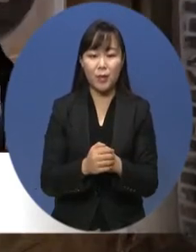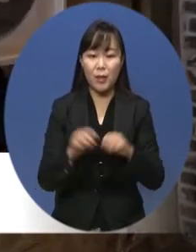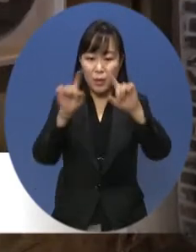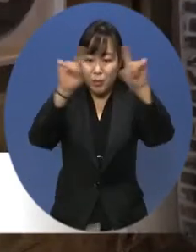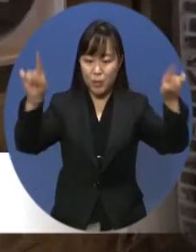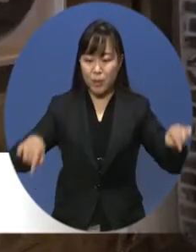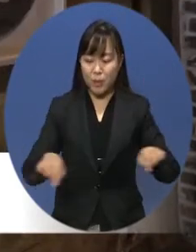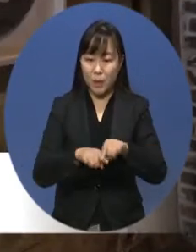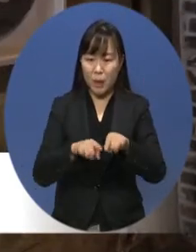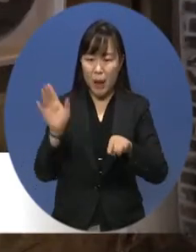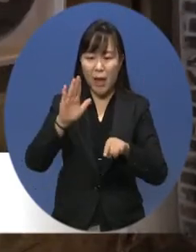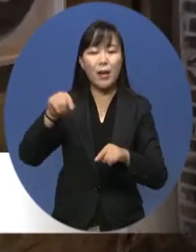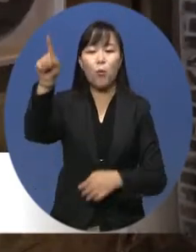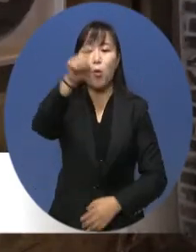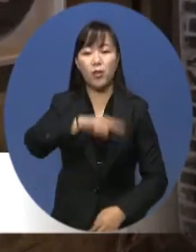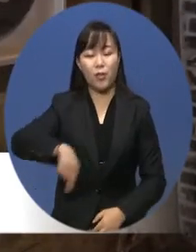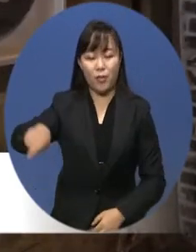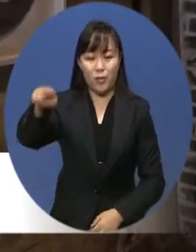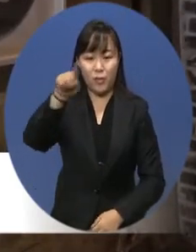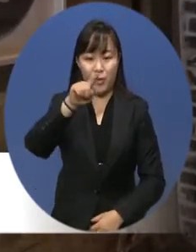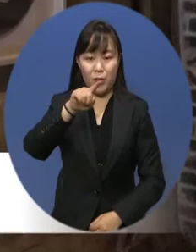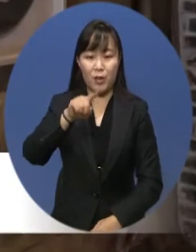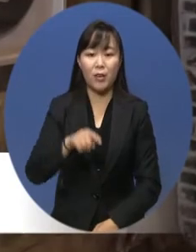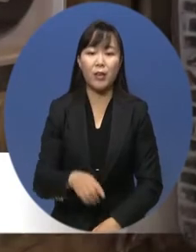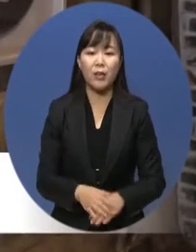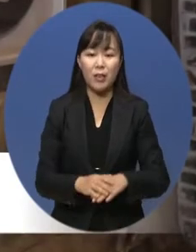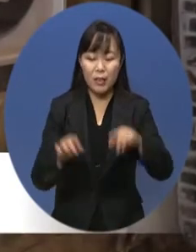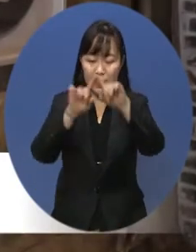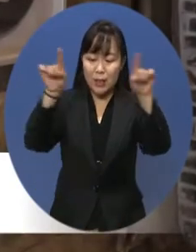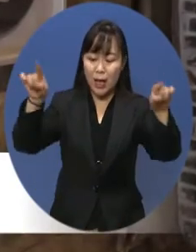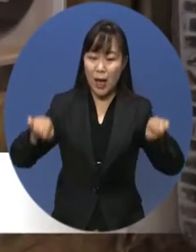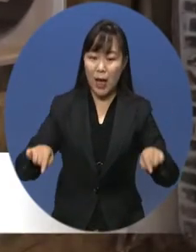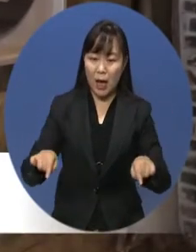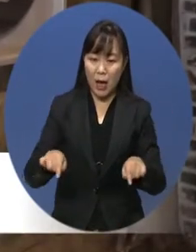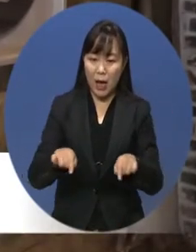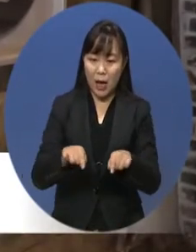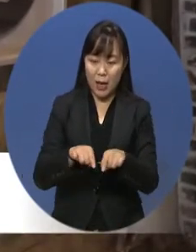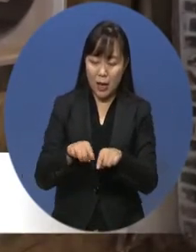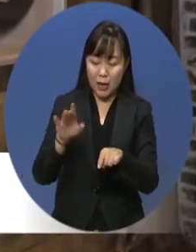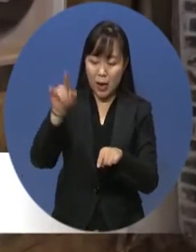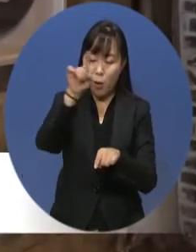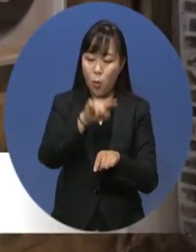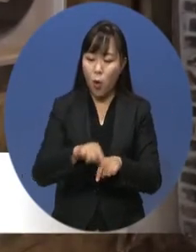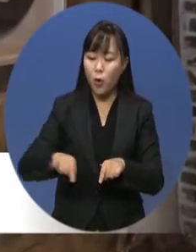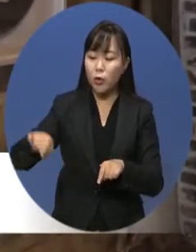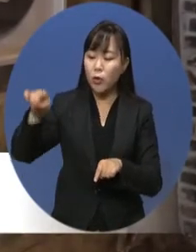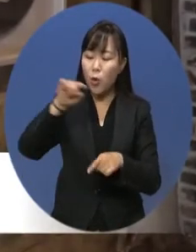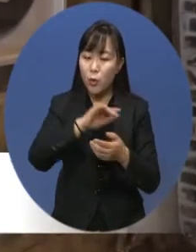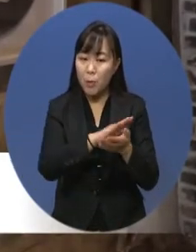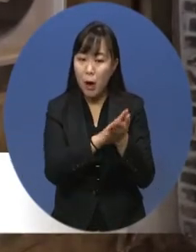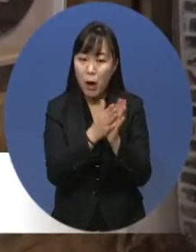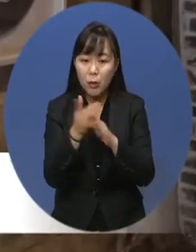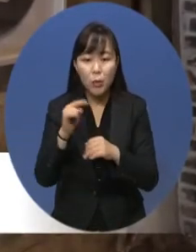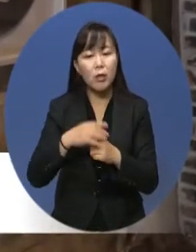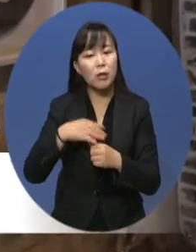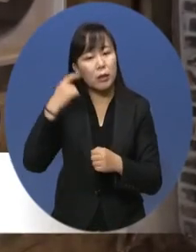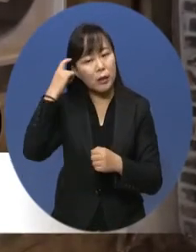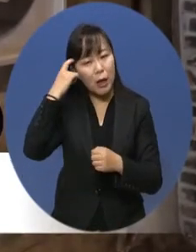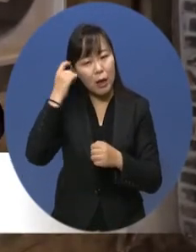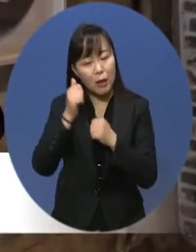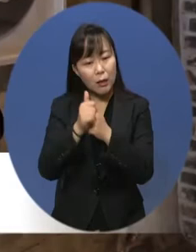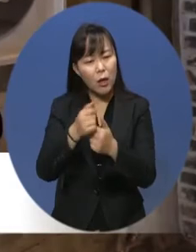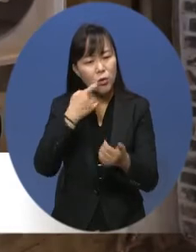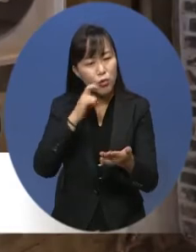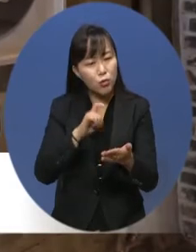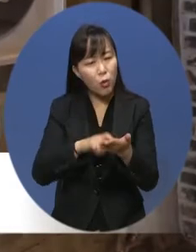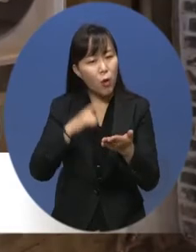원형이라는 거예요 그러니 이런 사각 에서 원형의 프레임으로 바꾼다는 것은 생각하기에 따라서 쉬울